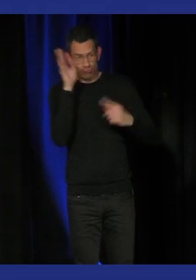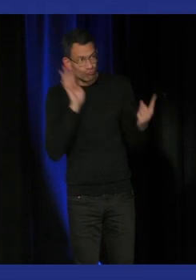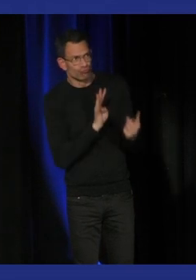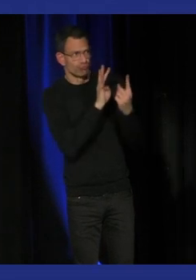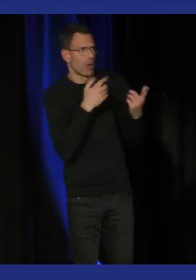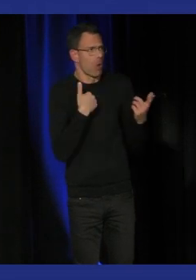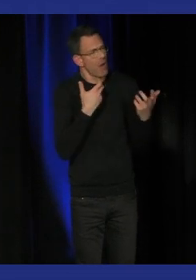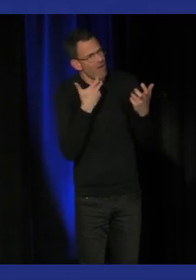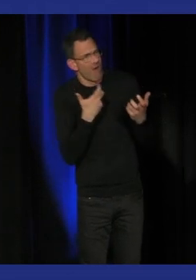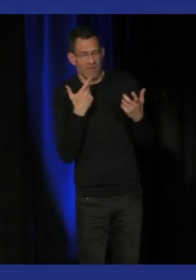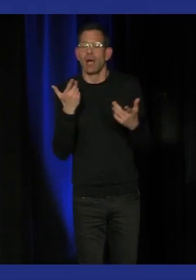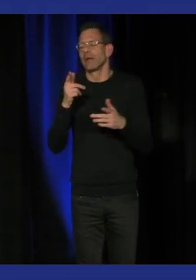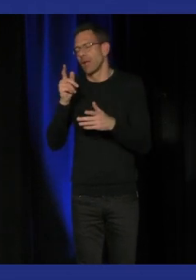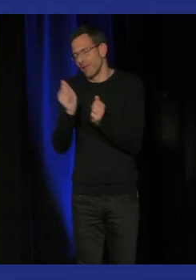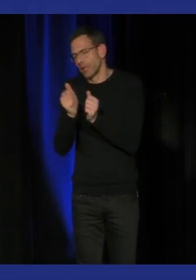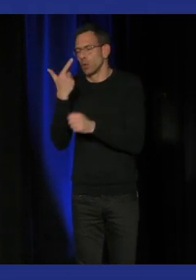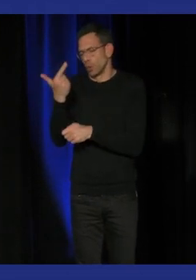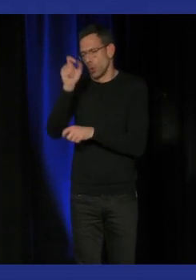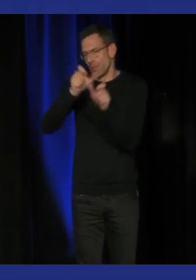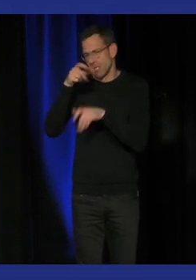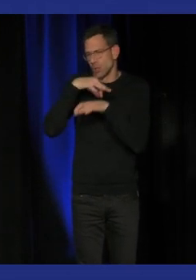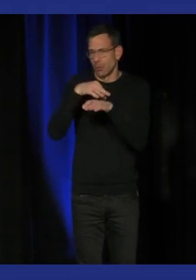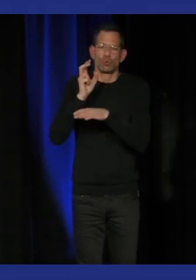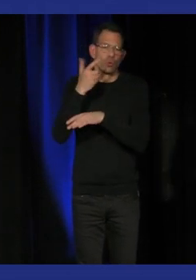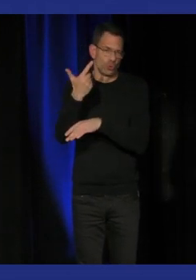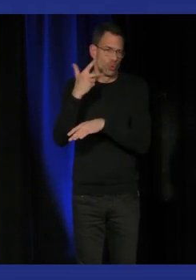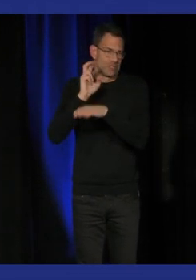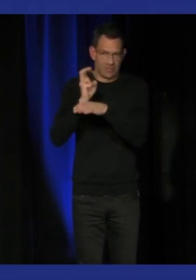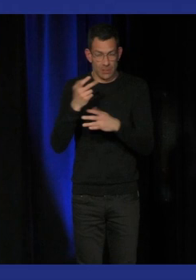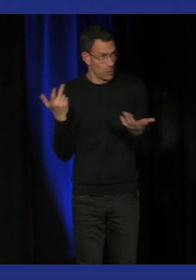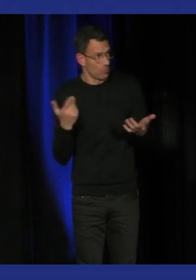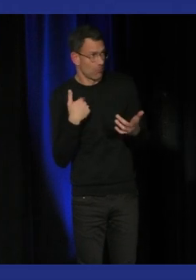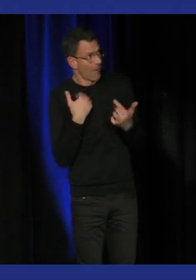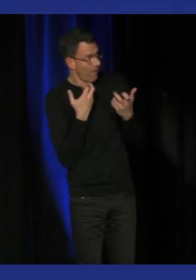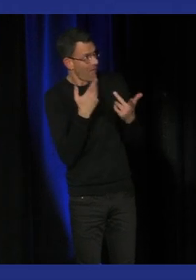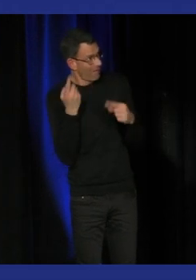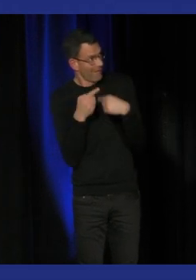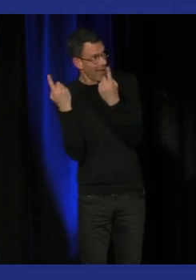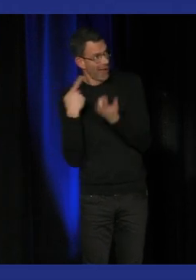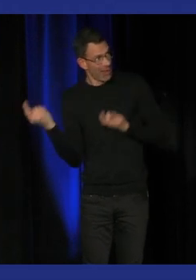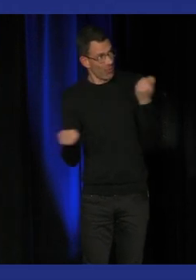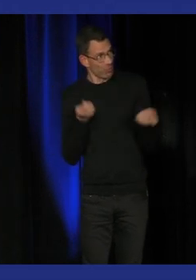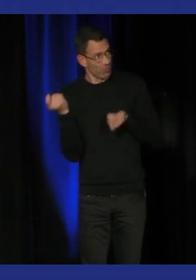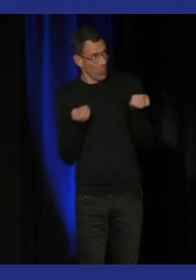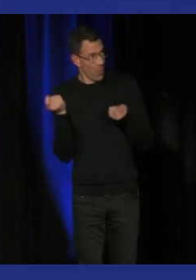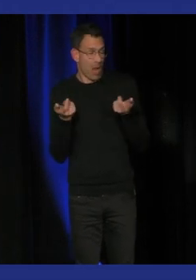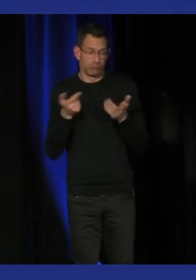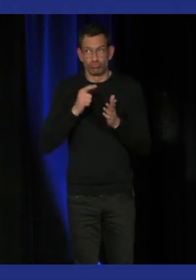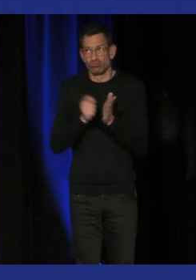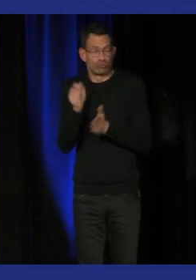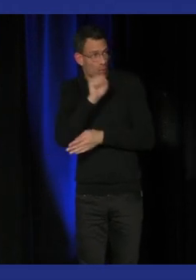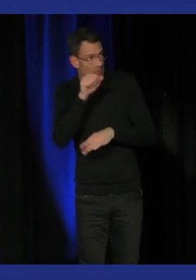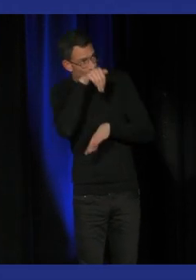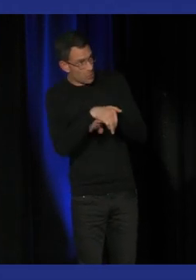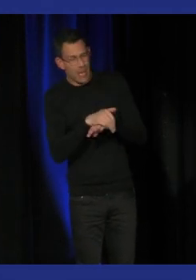alors avec deux accompagnateurs, deux éducateurs, donc on aimerait pouvoir aller en boîte de nuit un samedi soir,